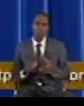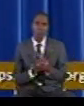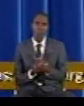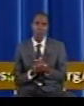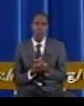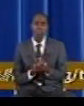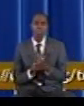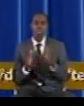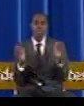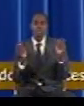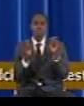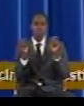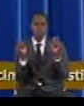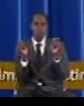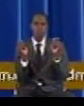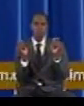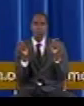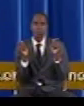Hallelujah!